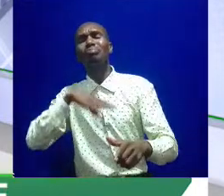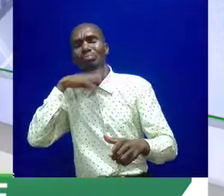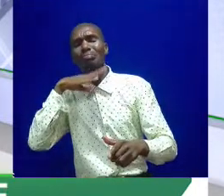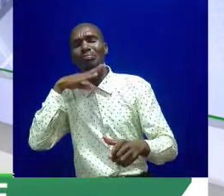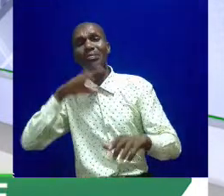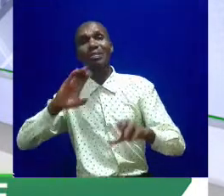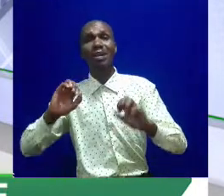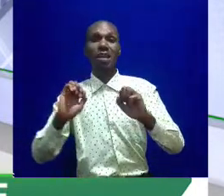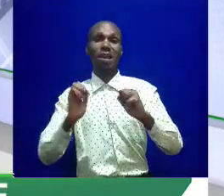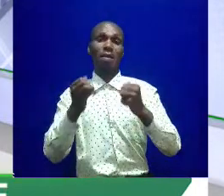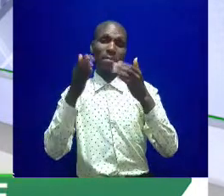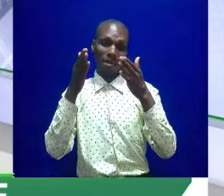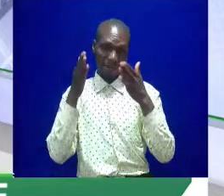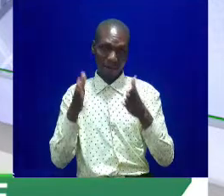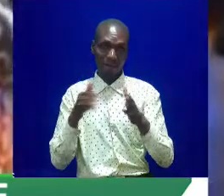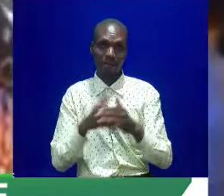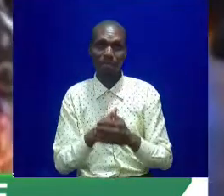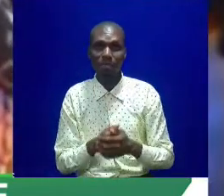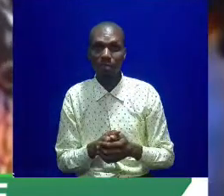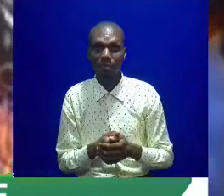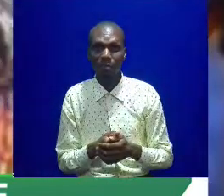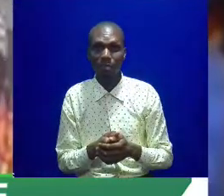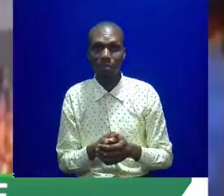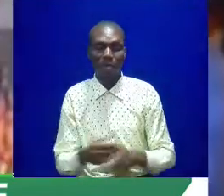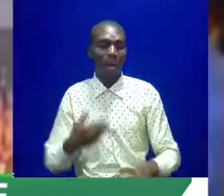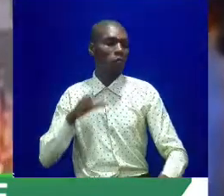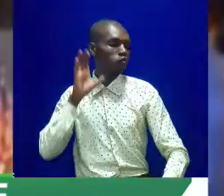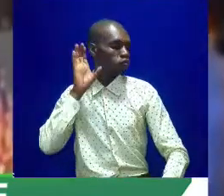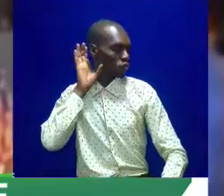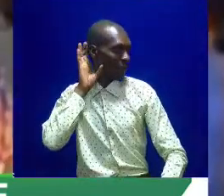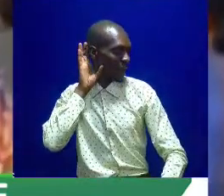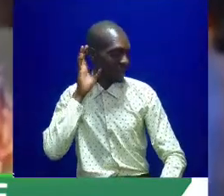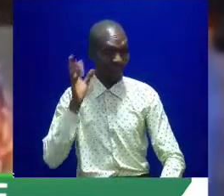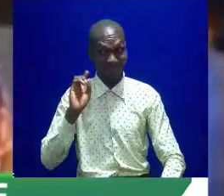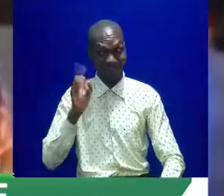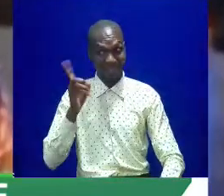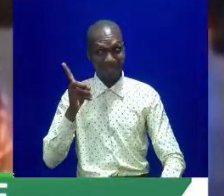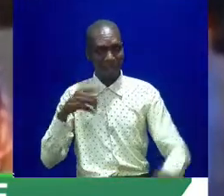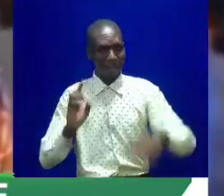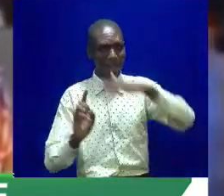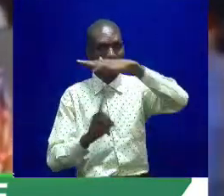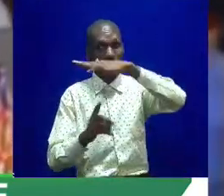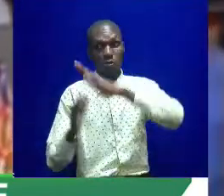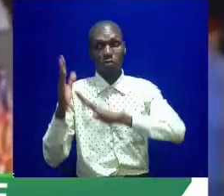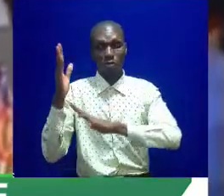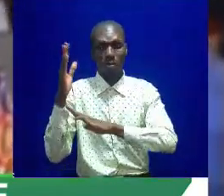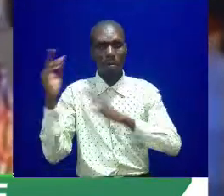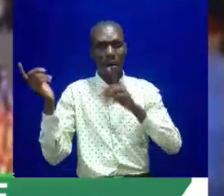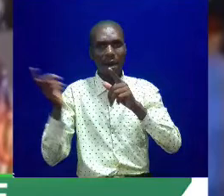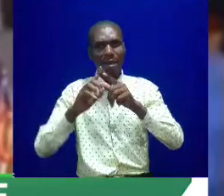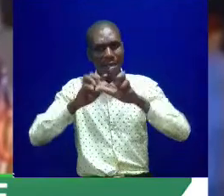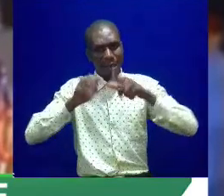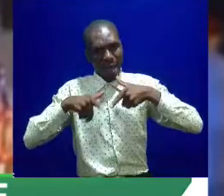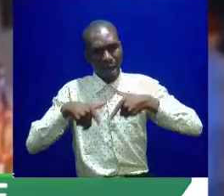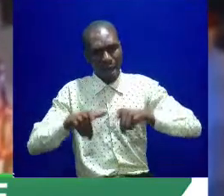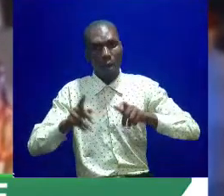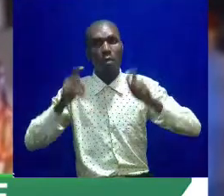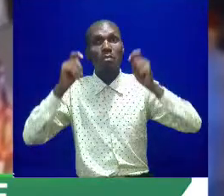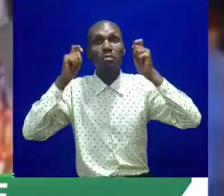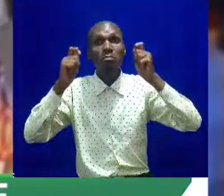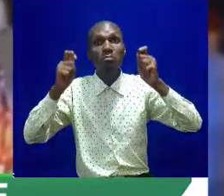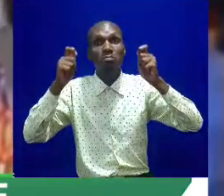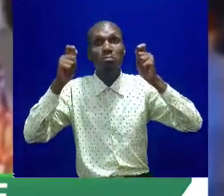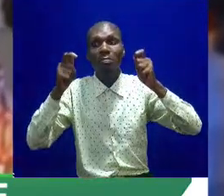ase chinsemu au au. Tumesikia Kindiki ametuambia ya kwamba hawezi kubali mambo ya